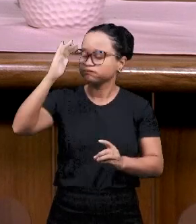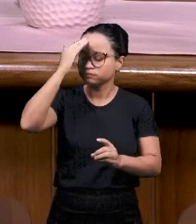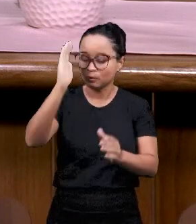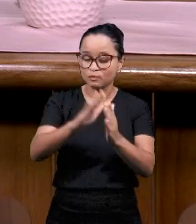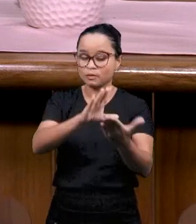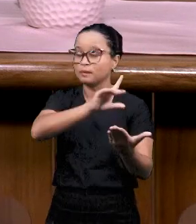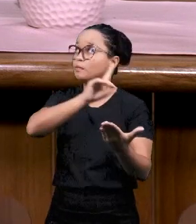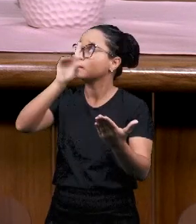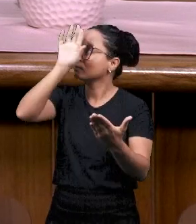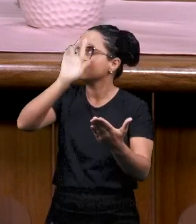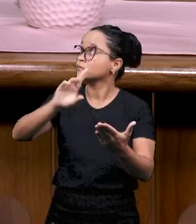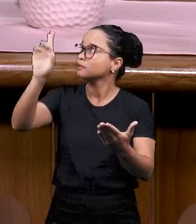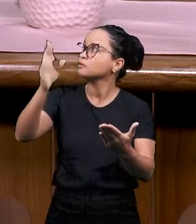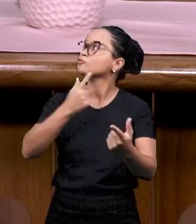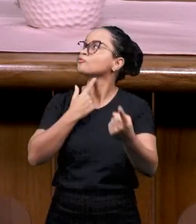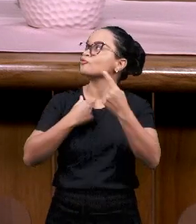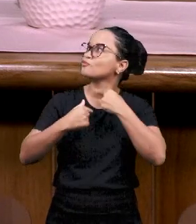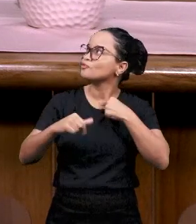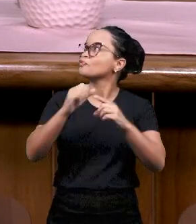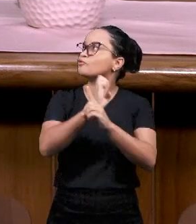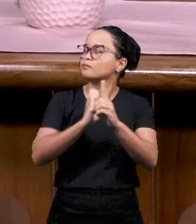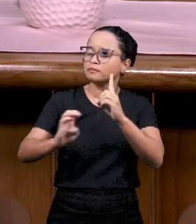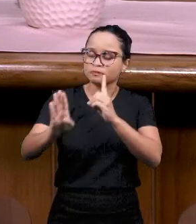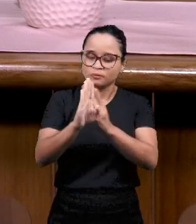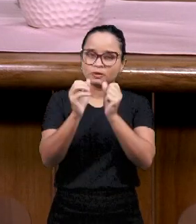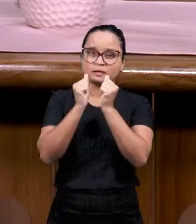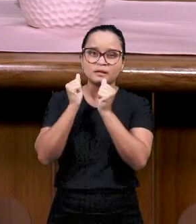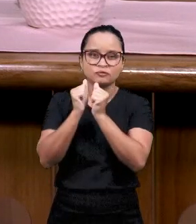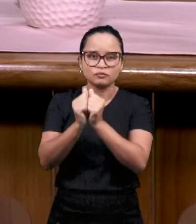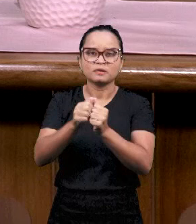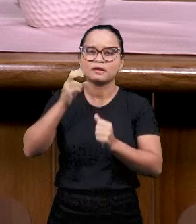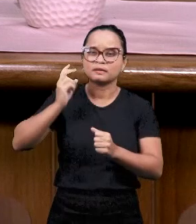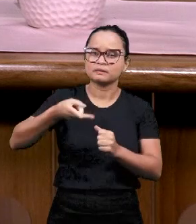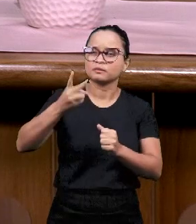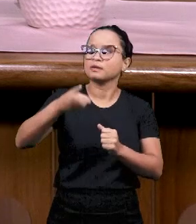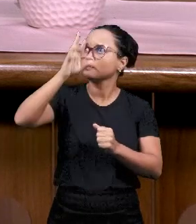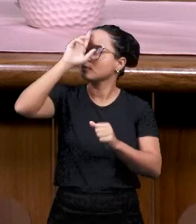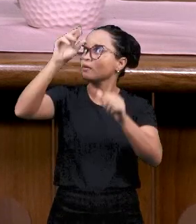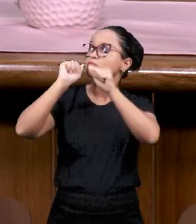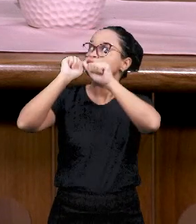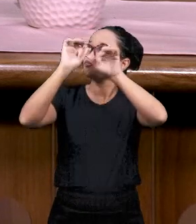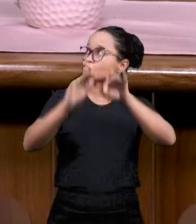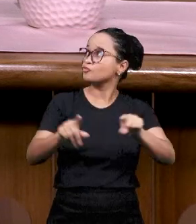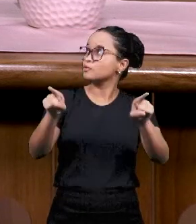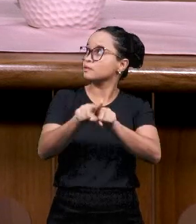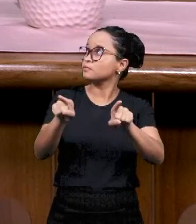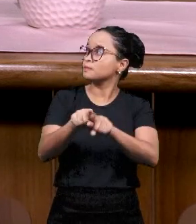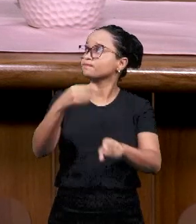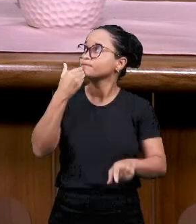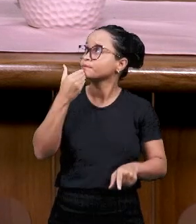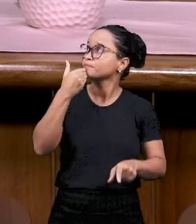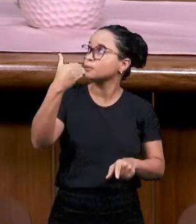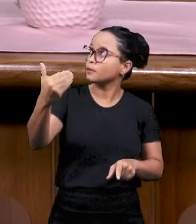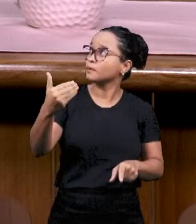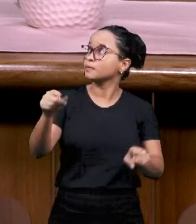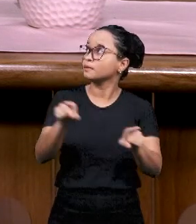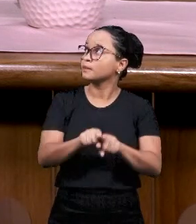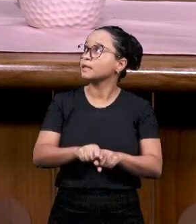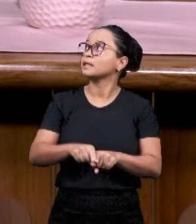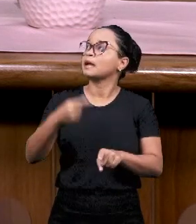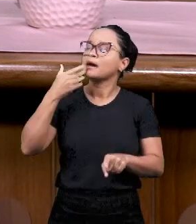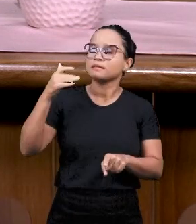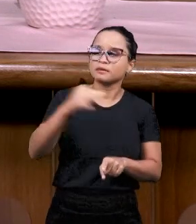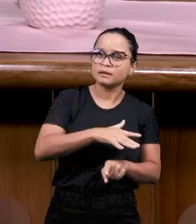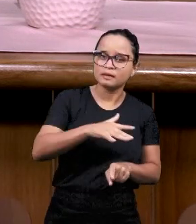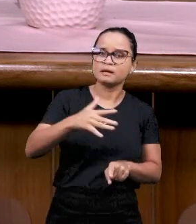de ta parole et le désir de participer toujours à l'école biblique. Seigneur, bénis aussi, nous te demandons, les enfants de 0 à